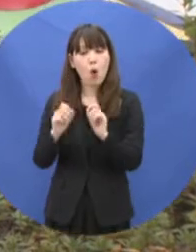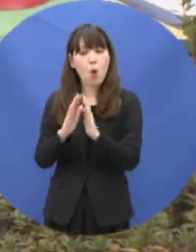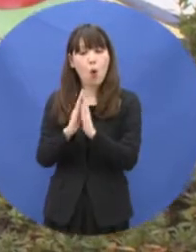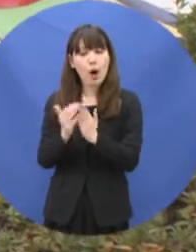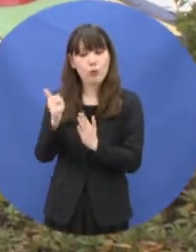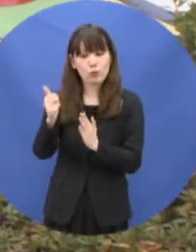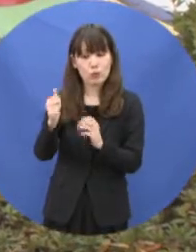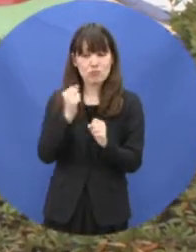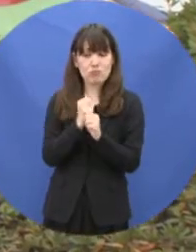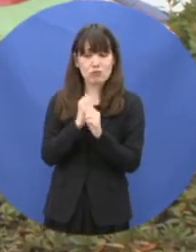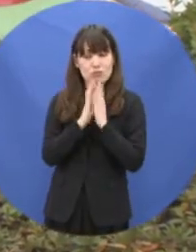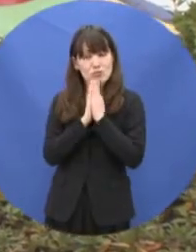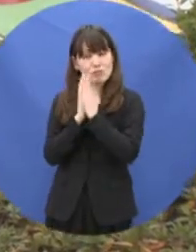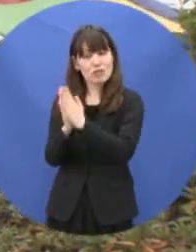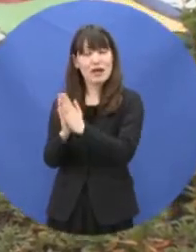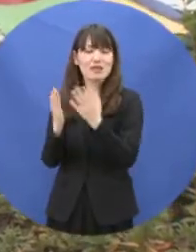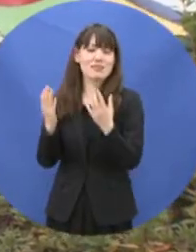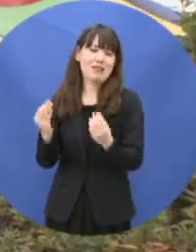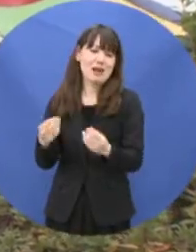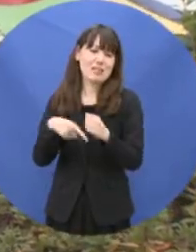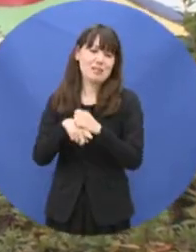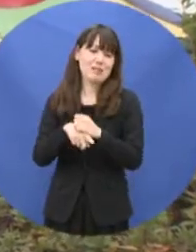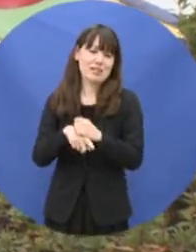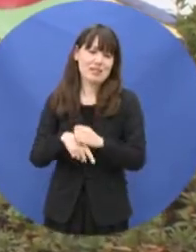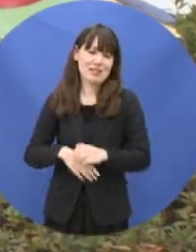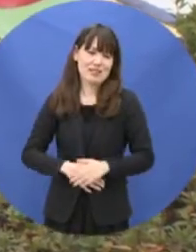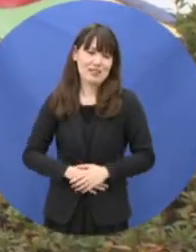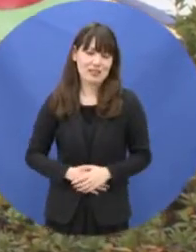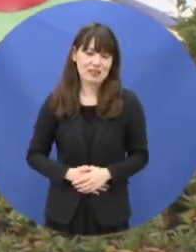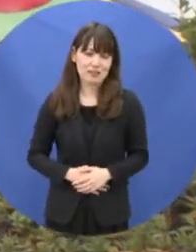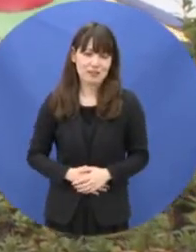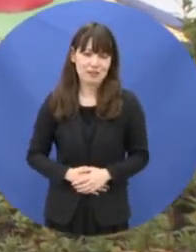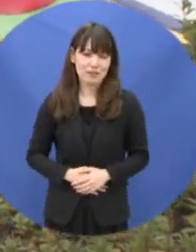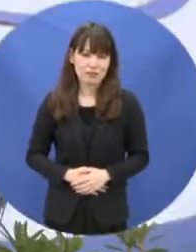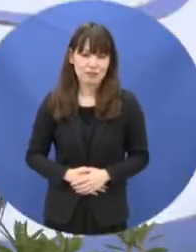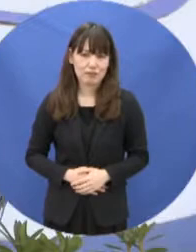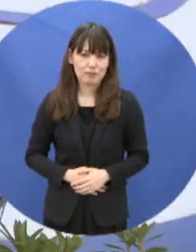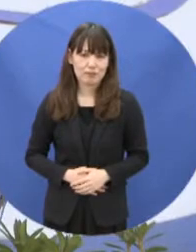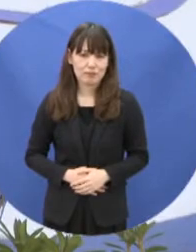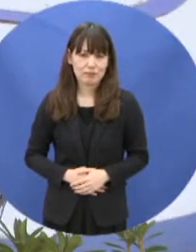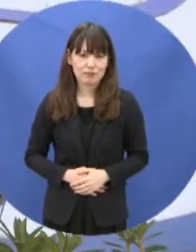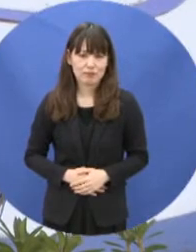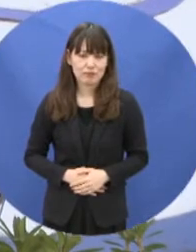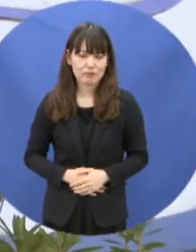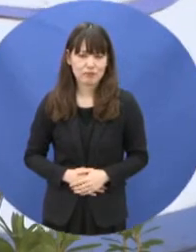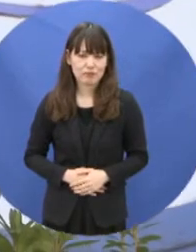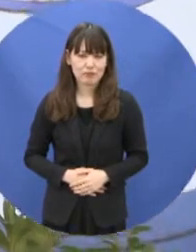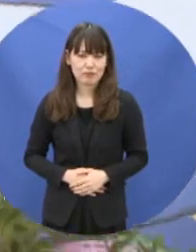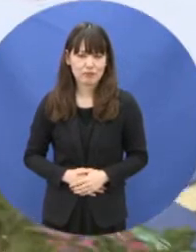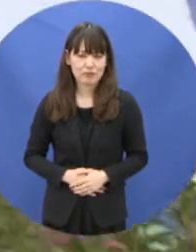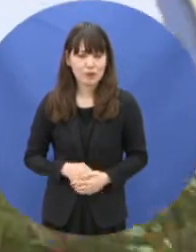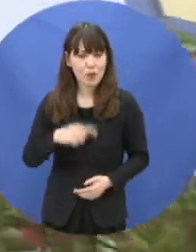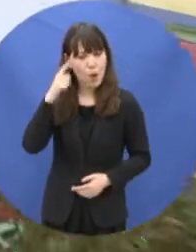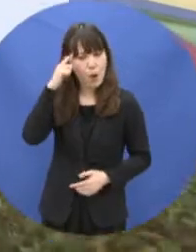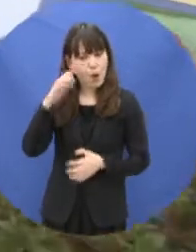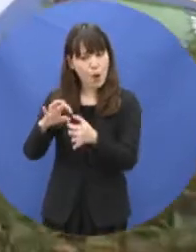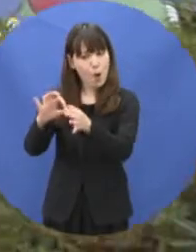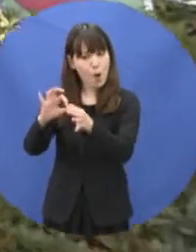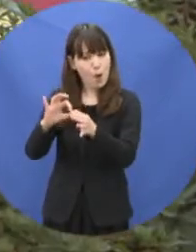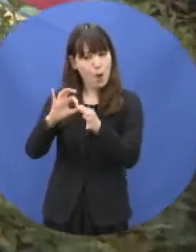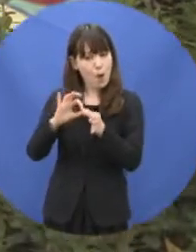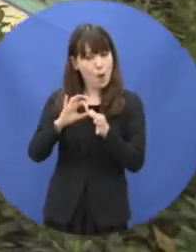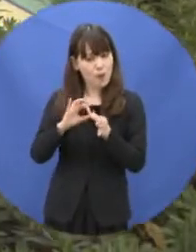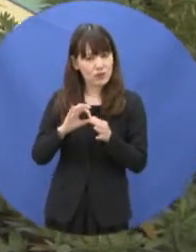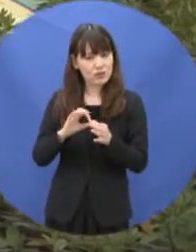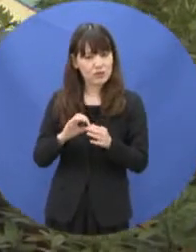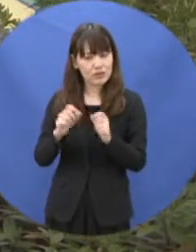本太郎さんに看板とか制作を依頼したっていう、そういうことなんです。 ナイス、ほんまナイス。 連想ゲームのように岡